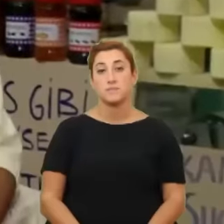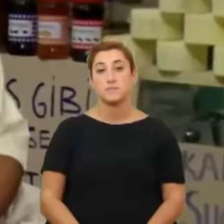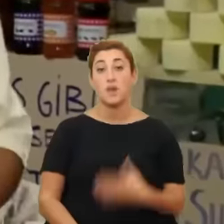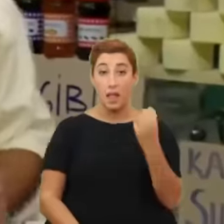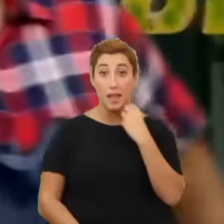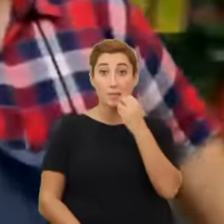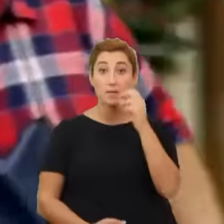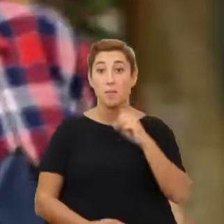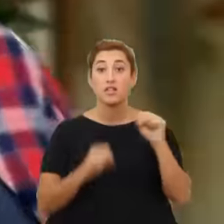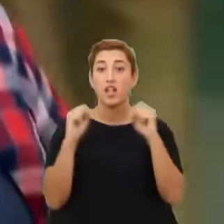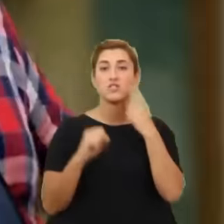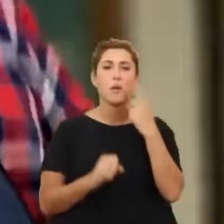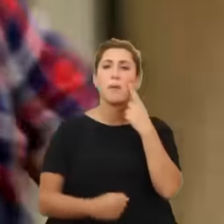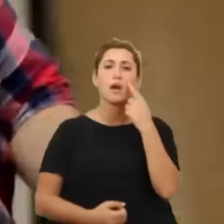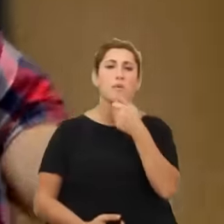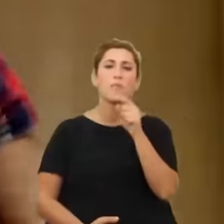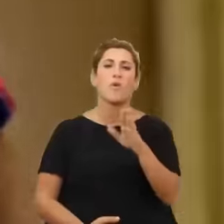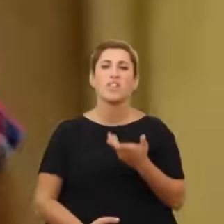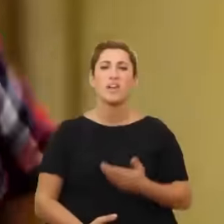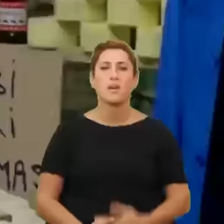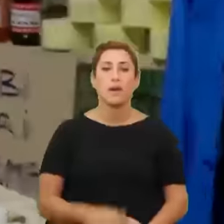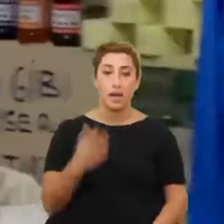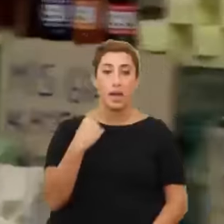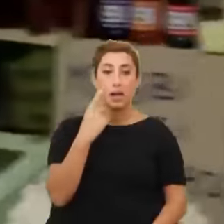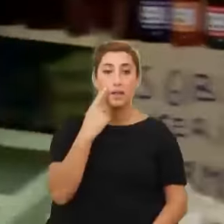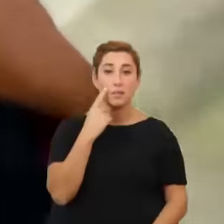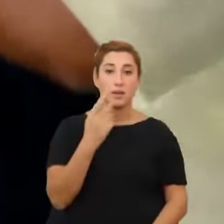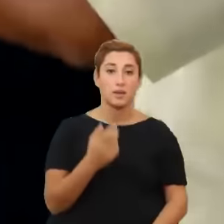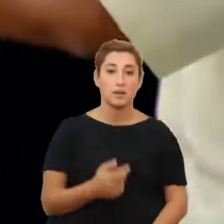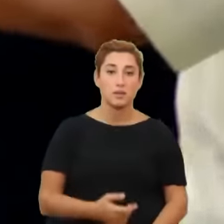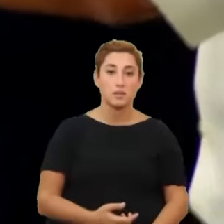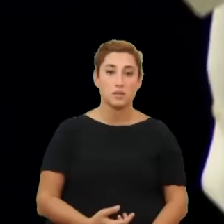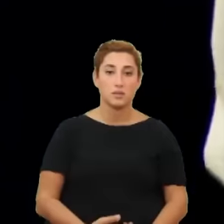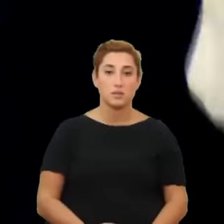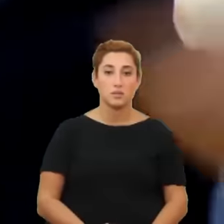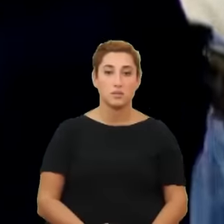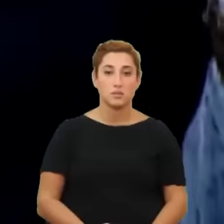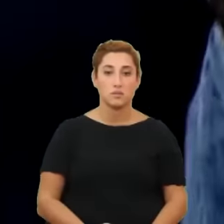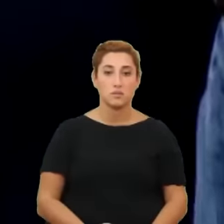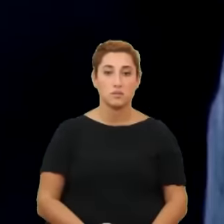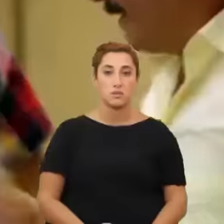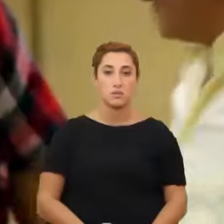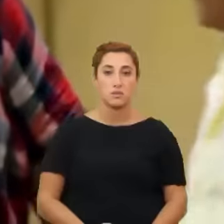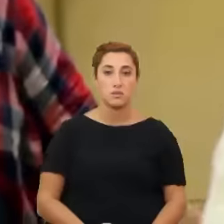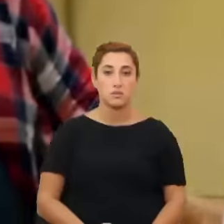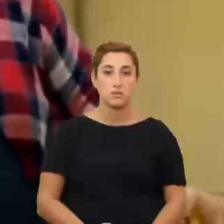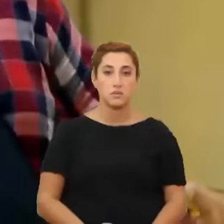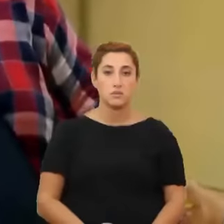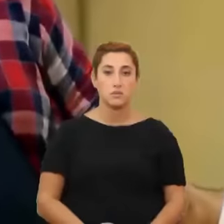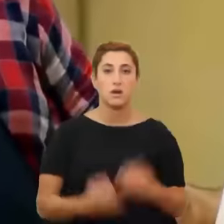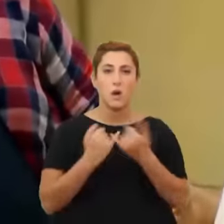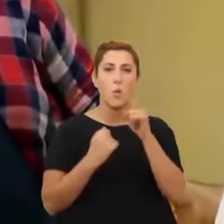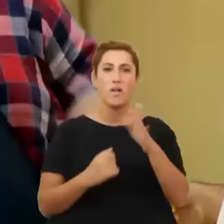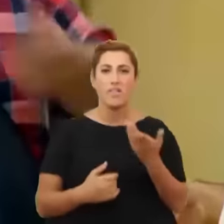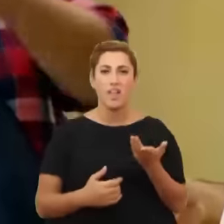Alır mısınız patlıyor şeker? Bakayım abi ne o? Gel bak. Al. Sinan'ın avucuna döktü. Ha. Kardeş